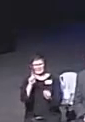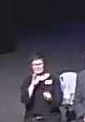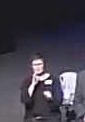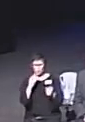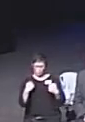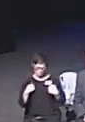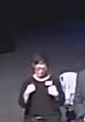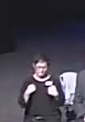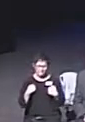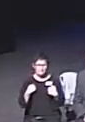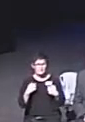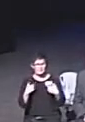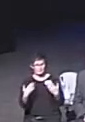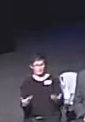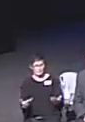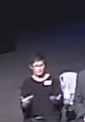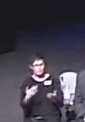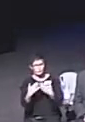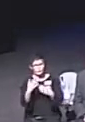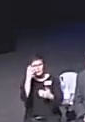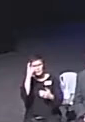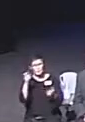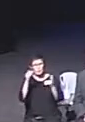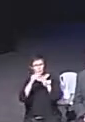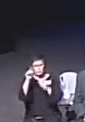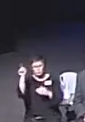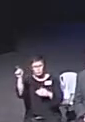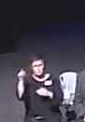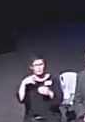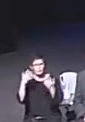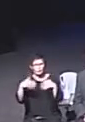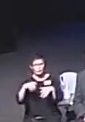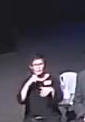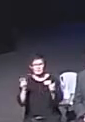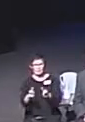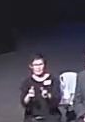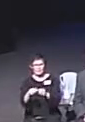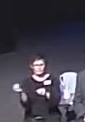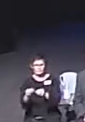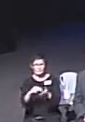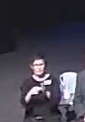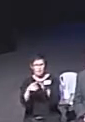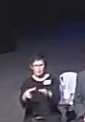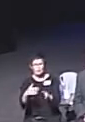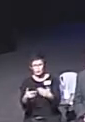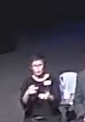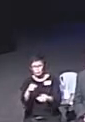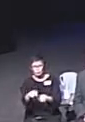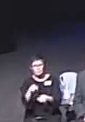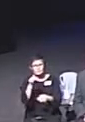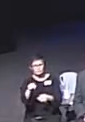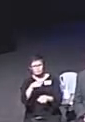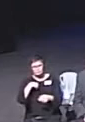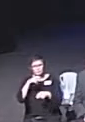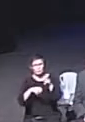itsestäni. Ja mä oon tällä hetkellä tuolla Helsingin yliopistossa koneensäätiön rahoittamassa hankkeessa, jossa me